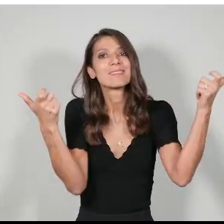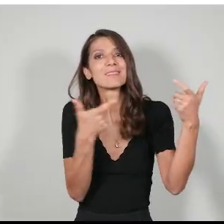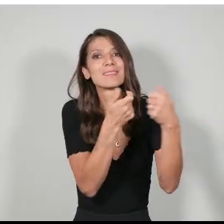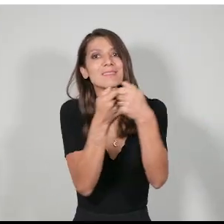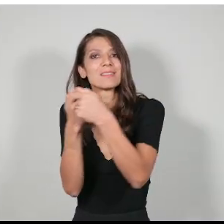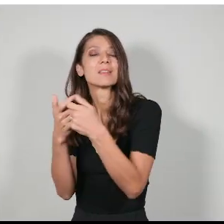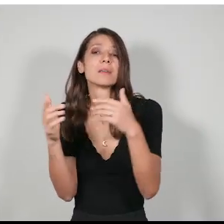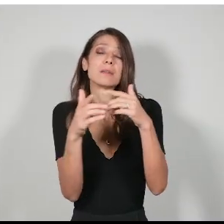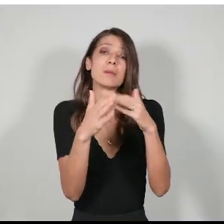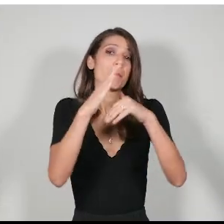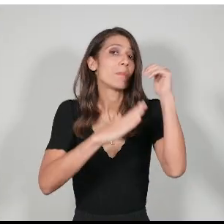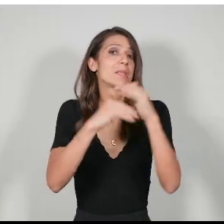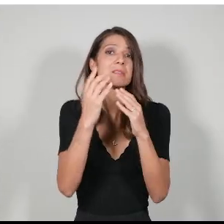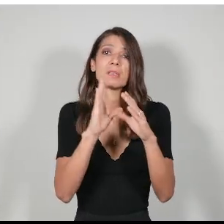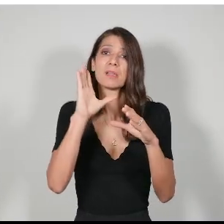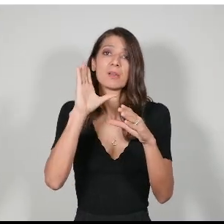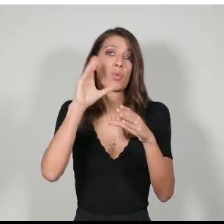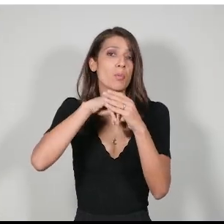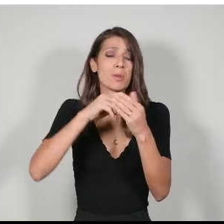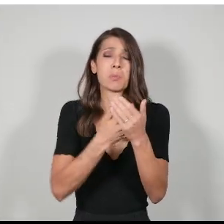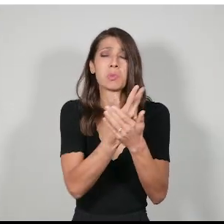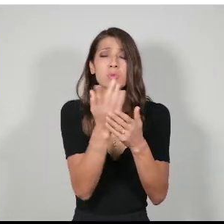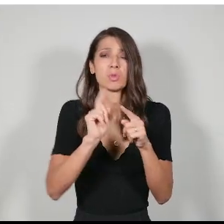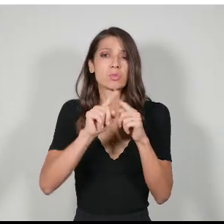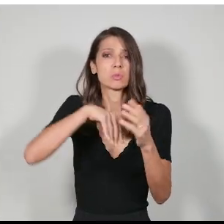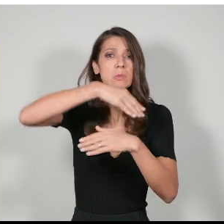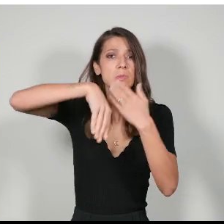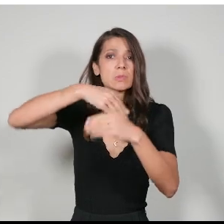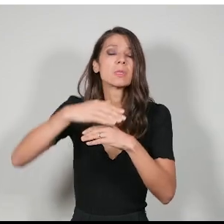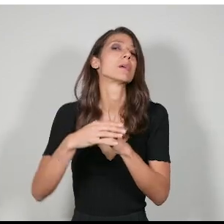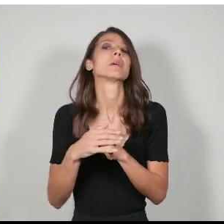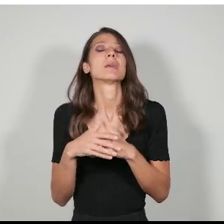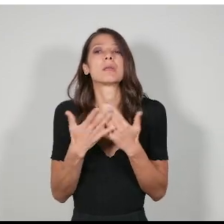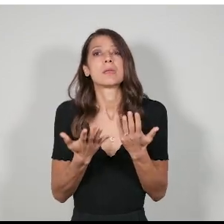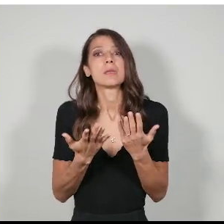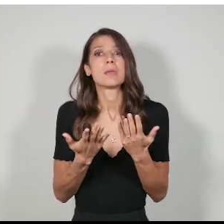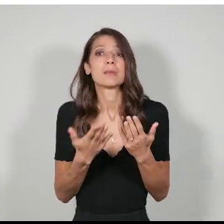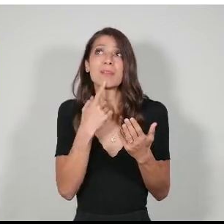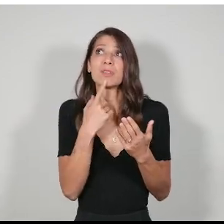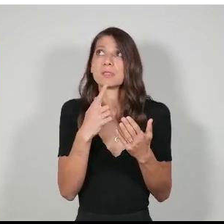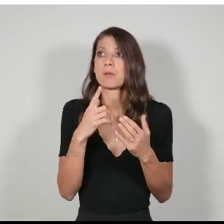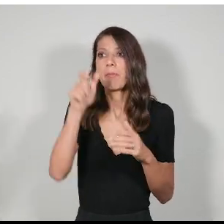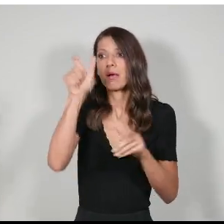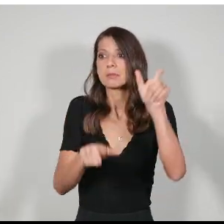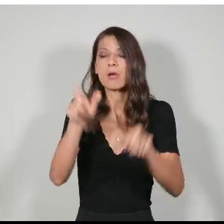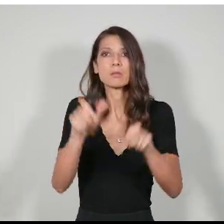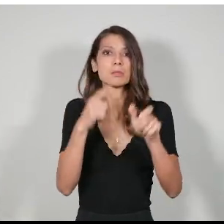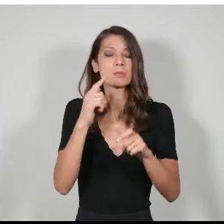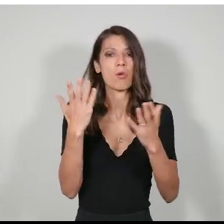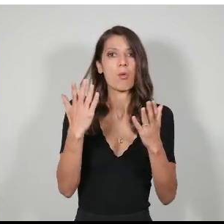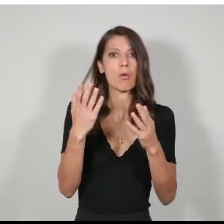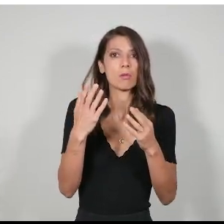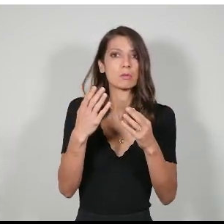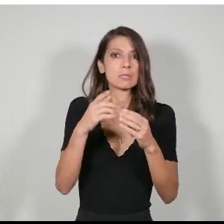c'est un métier hybride et tel qu'il est pensé, tel qu'il est porté. Est-ce que c'est une surspécialisation? Est-ce que c'est un métier en soi? Il n'y a pas